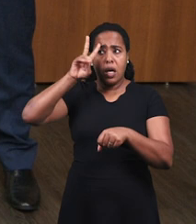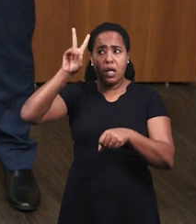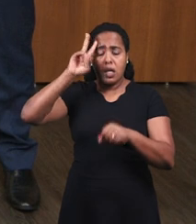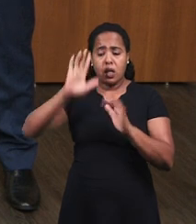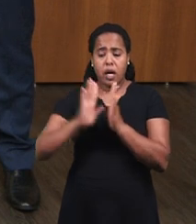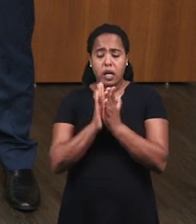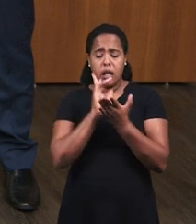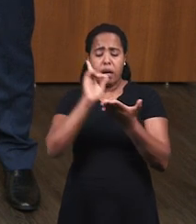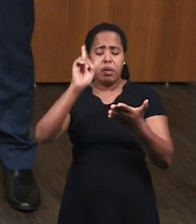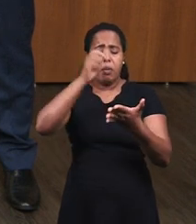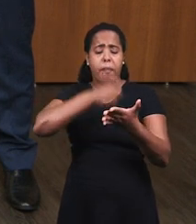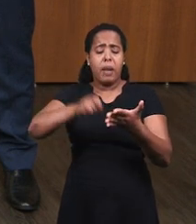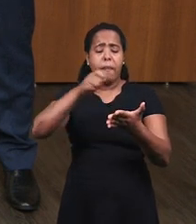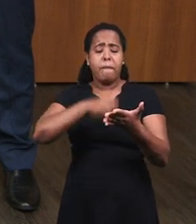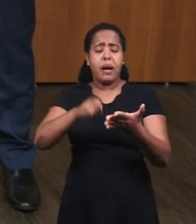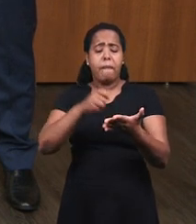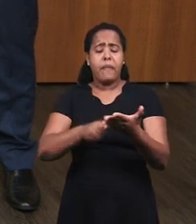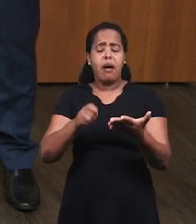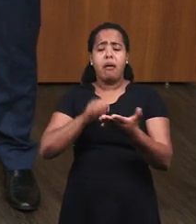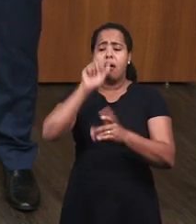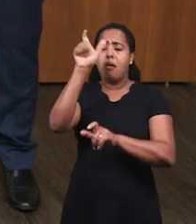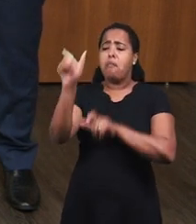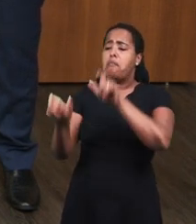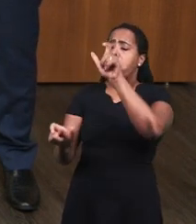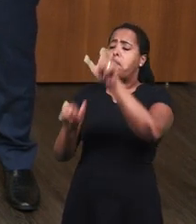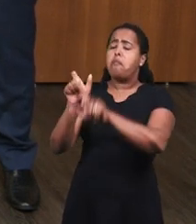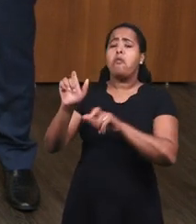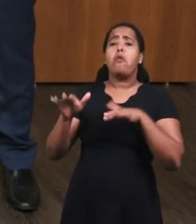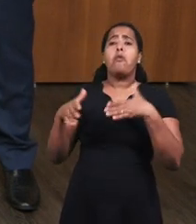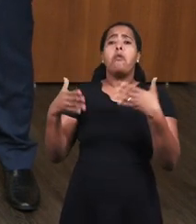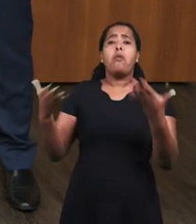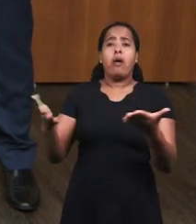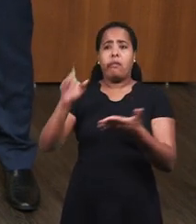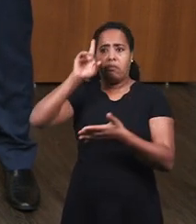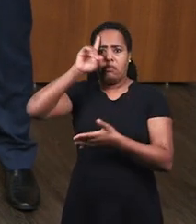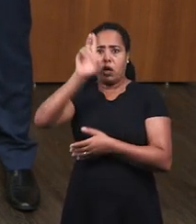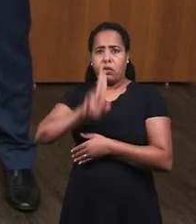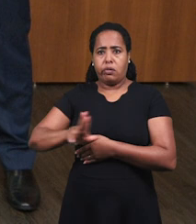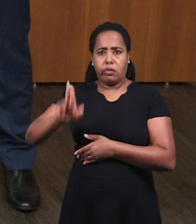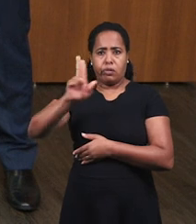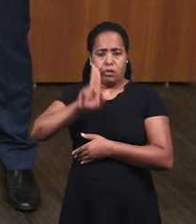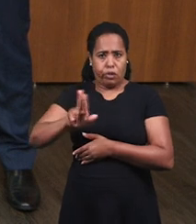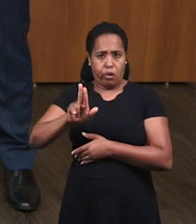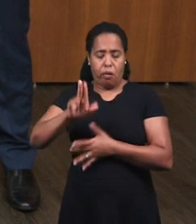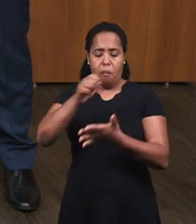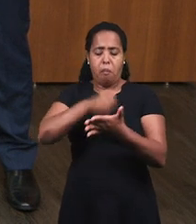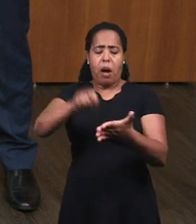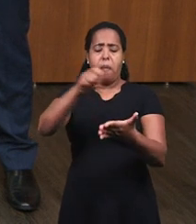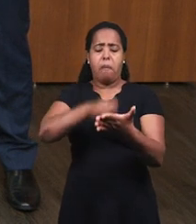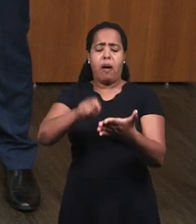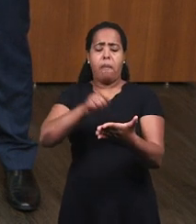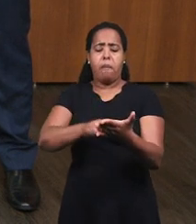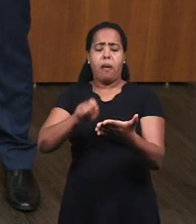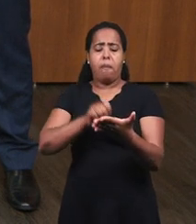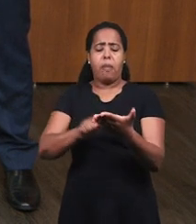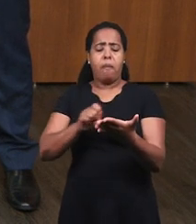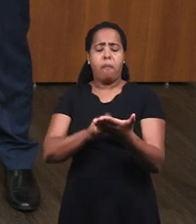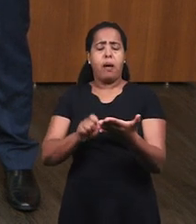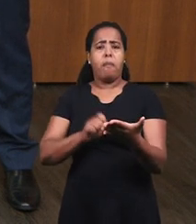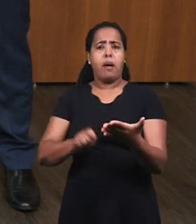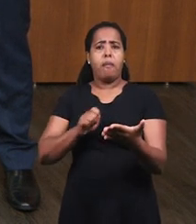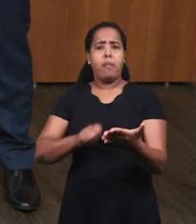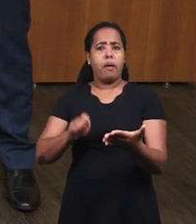biblique? Et qu'est-ce que Dieu a utilisé pour construire cette histoire biblique? Il a construit